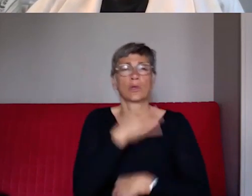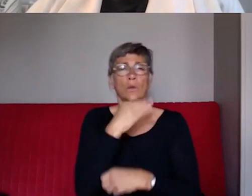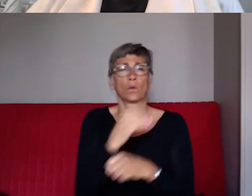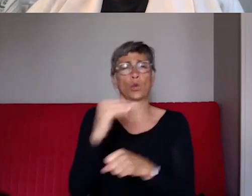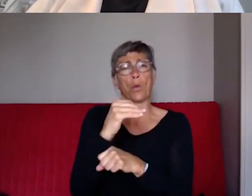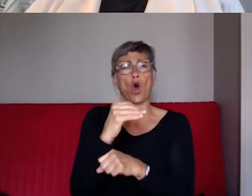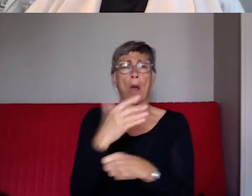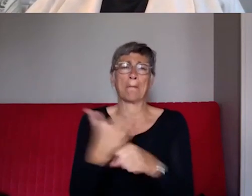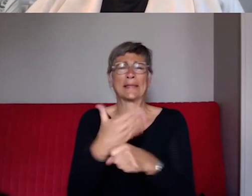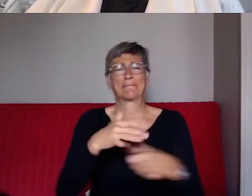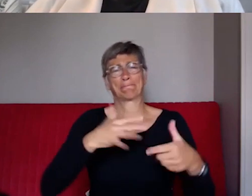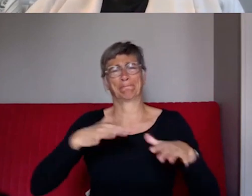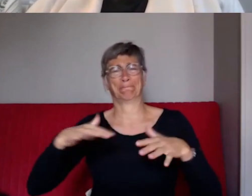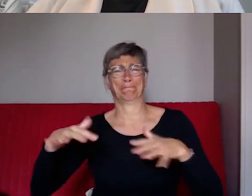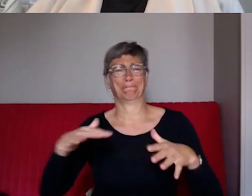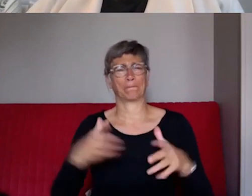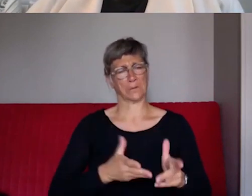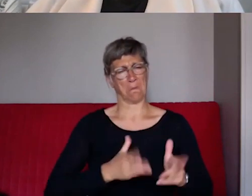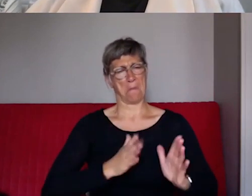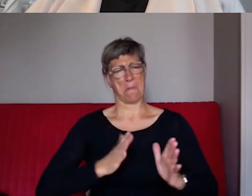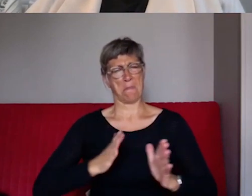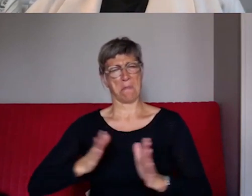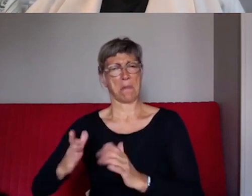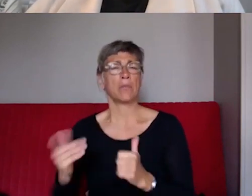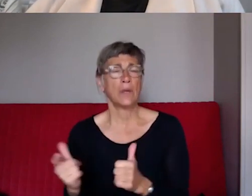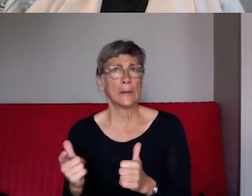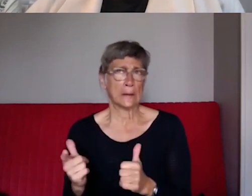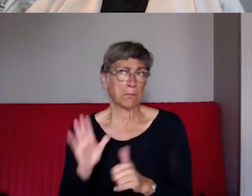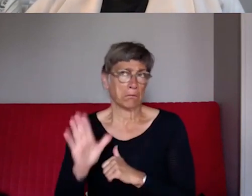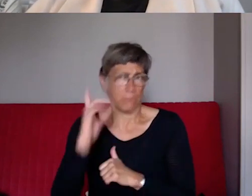passait plutôt mal. Quelqu'un d'assez rigide, voilà. Et pour